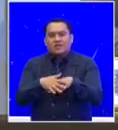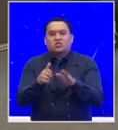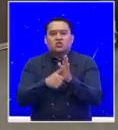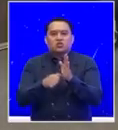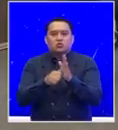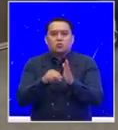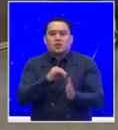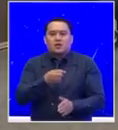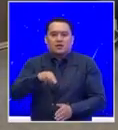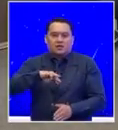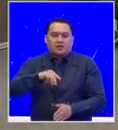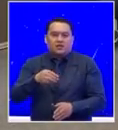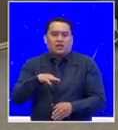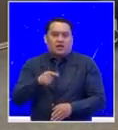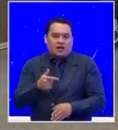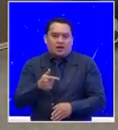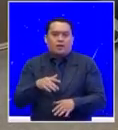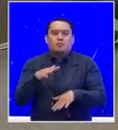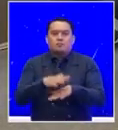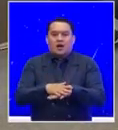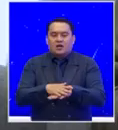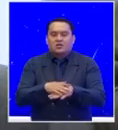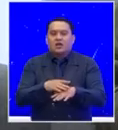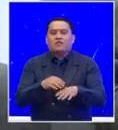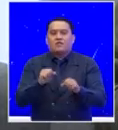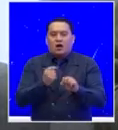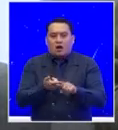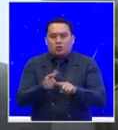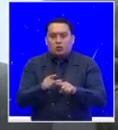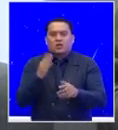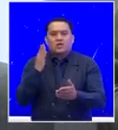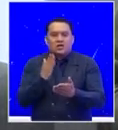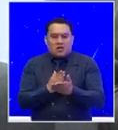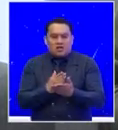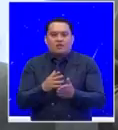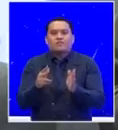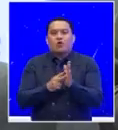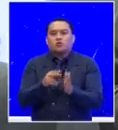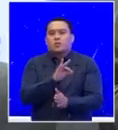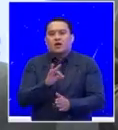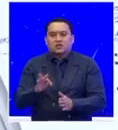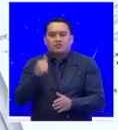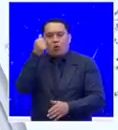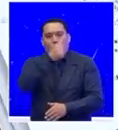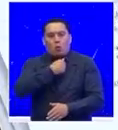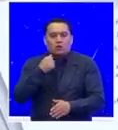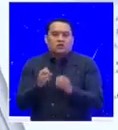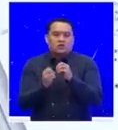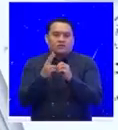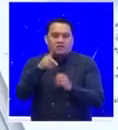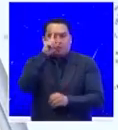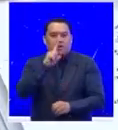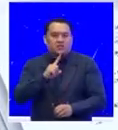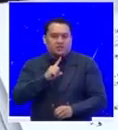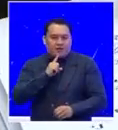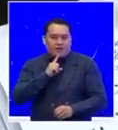более 600 миллиардов тенге, банковское вознаграждение по которым предусматривает не более 8% годовых сроком до